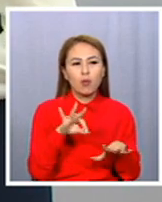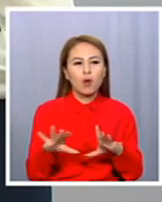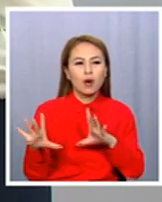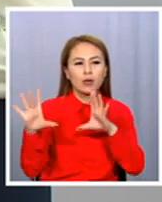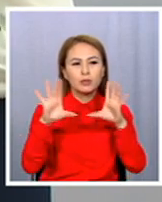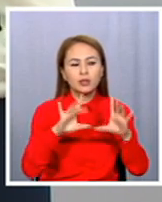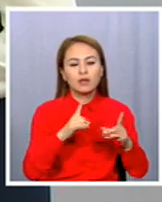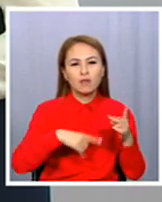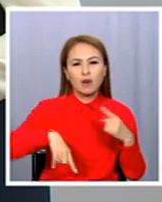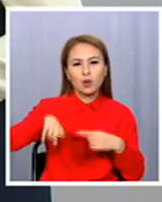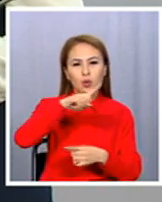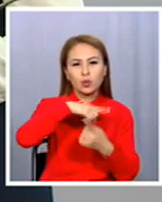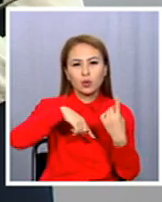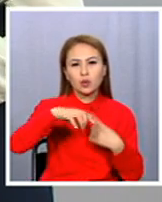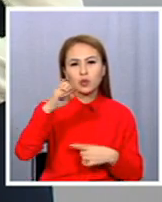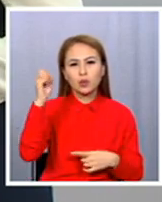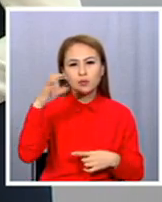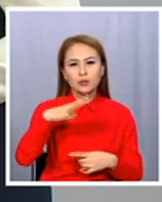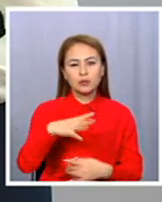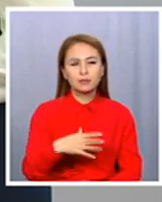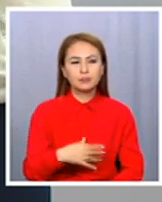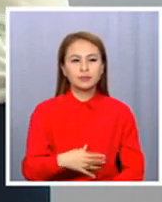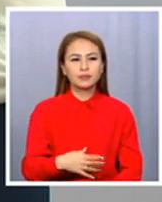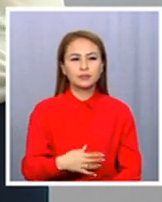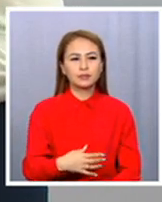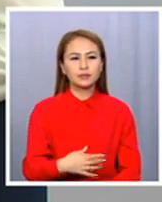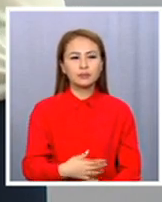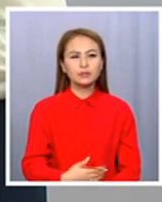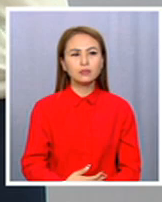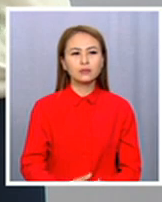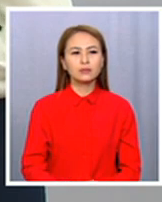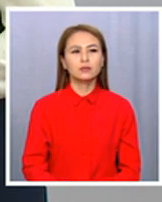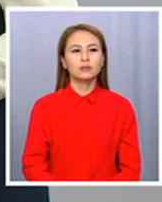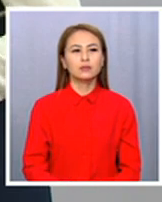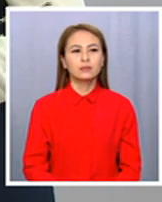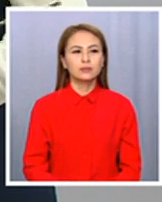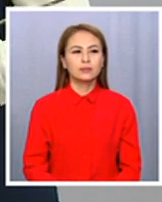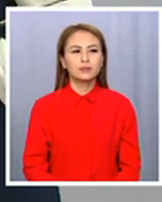по орбите вокруг Солнца.